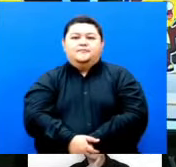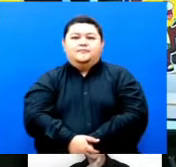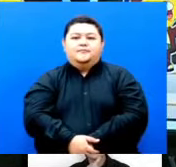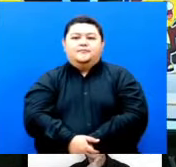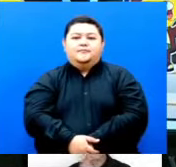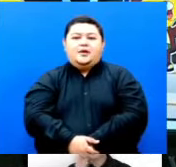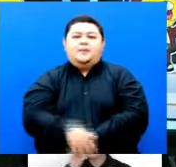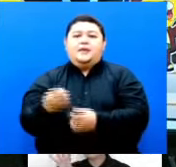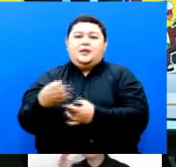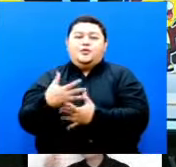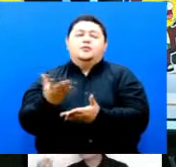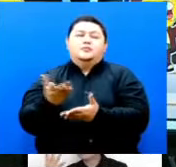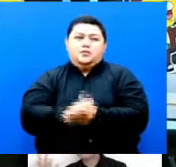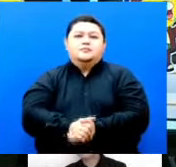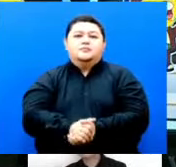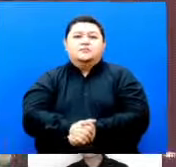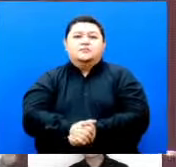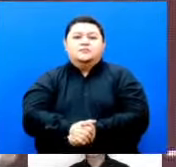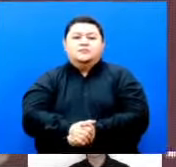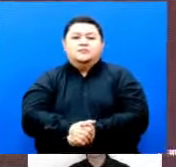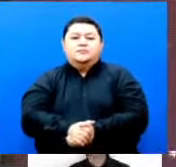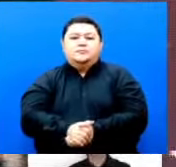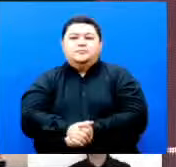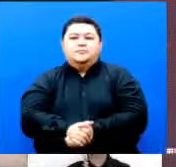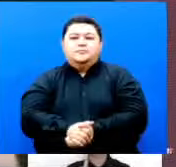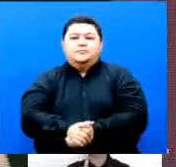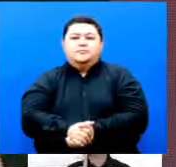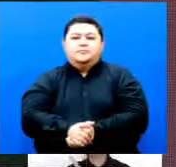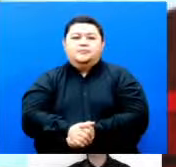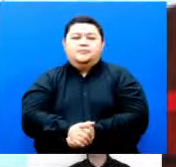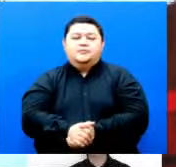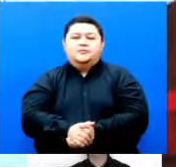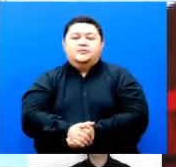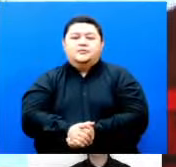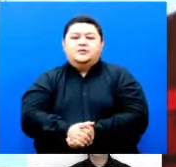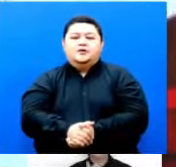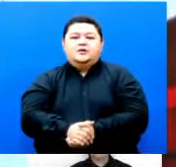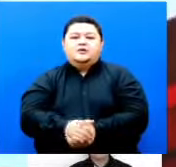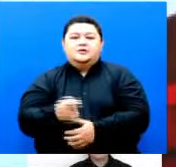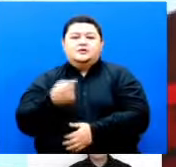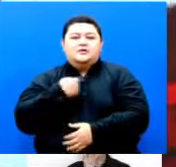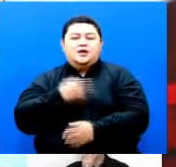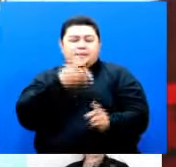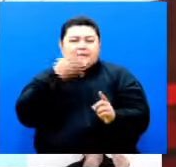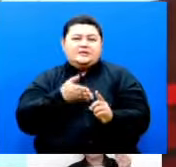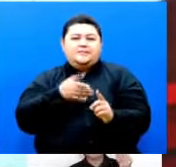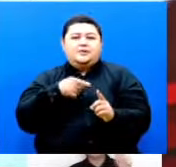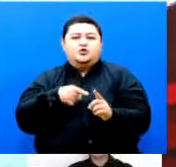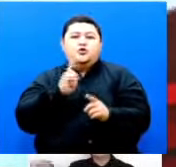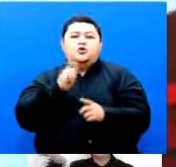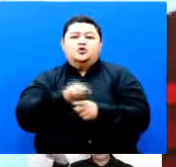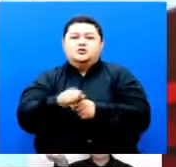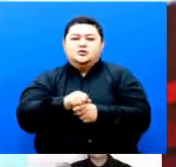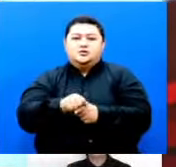BapakRidwanKamildan BapakSuswono.Andapunyawaktu1menit. Padaprinsipnya,bagiGenerasiZ,merekaharus